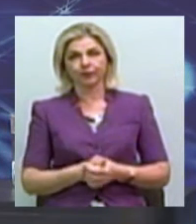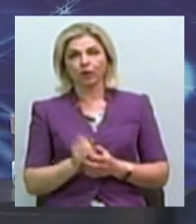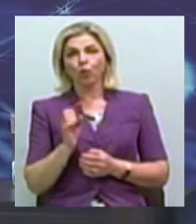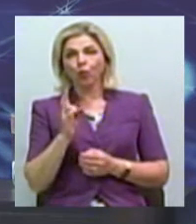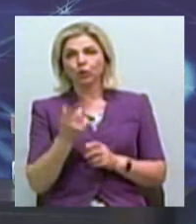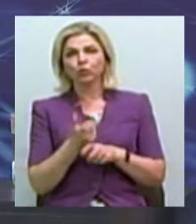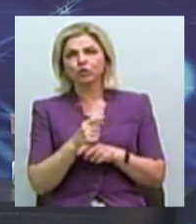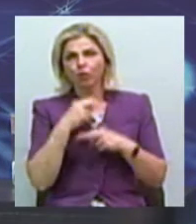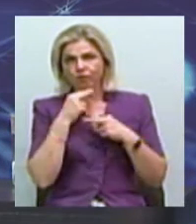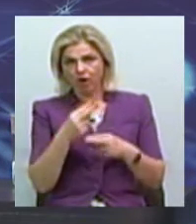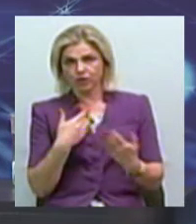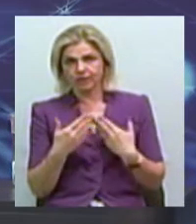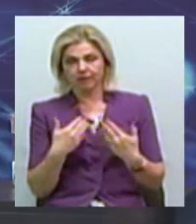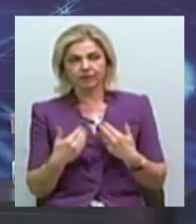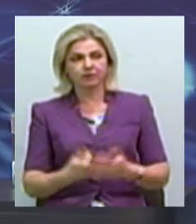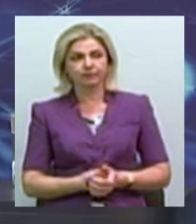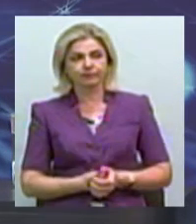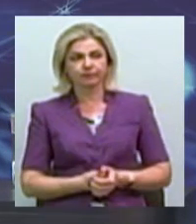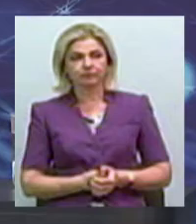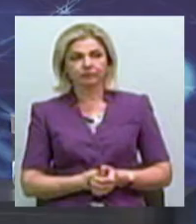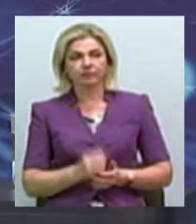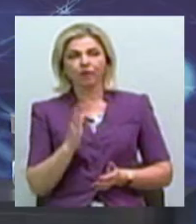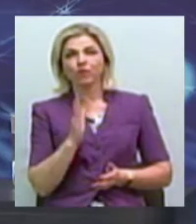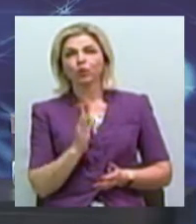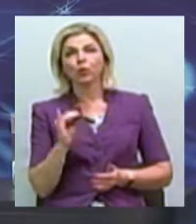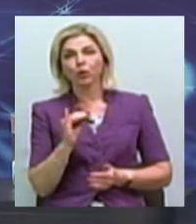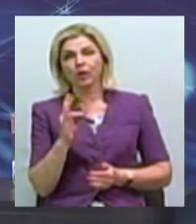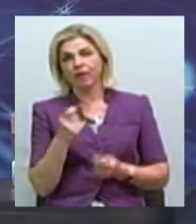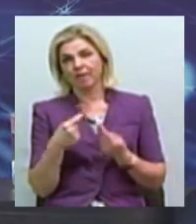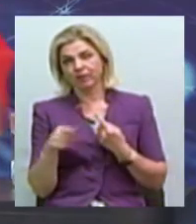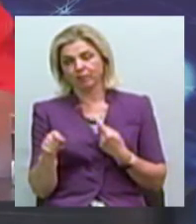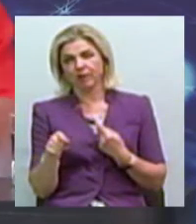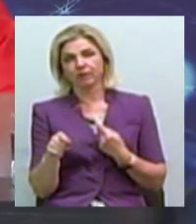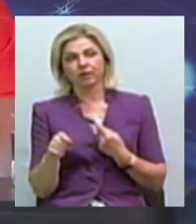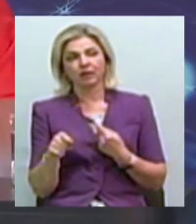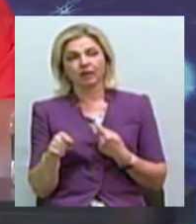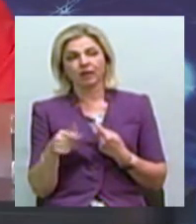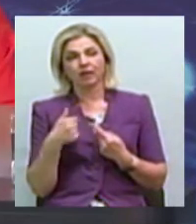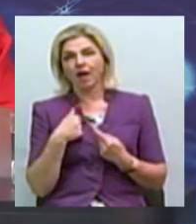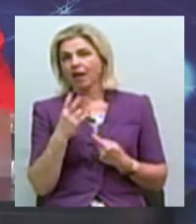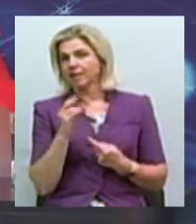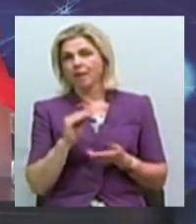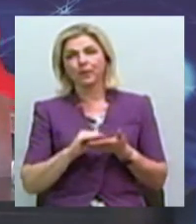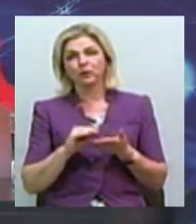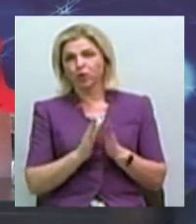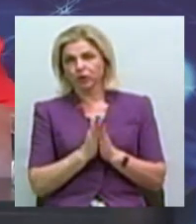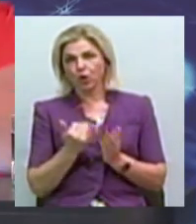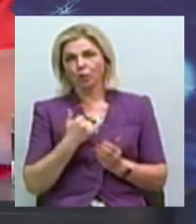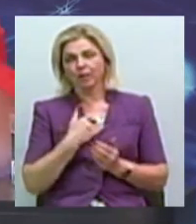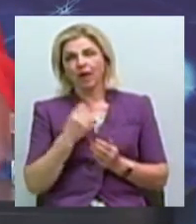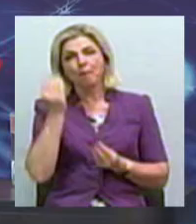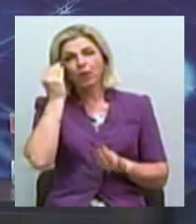надзвичайно уважно ставиться, тому що Володимир Юрійович, на відміну, скажімо, ну, я не пишу книжки, то у мене позиція